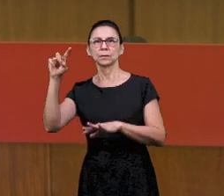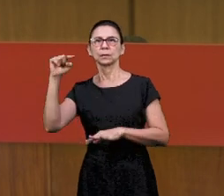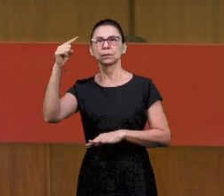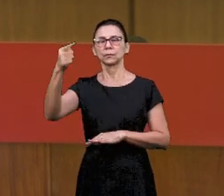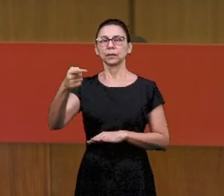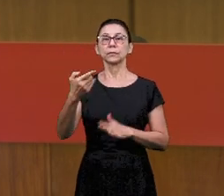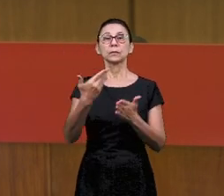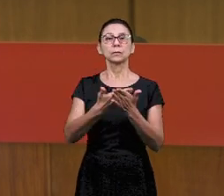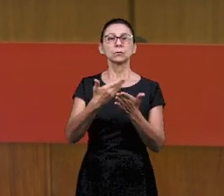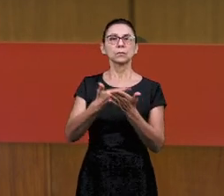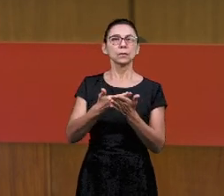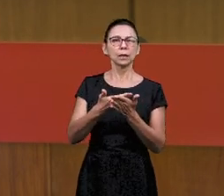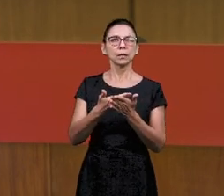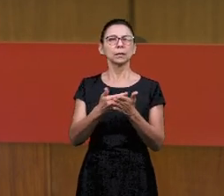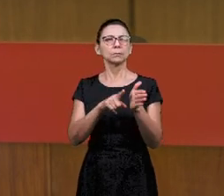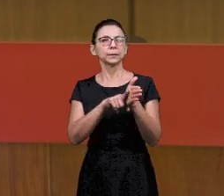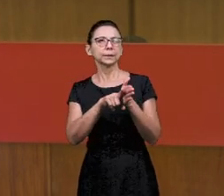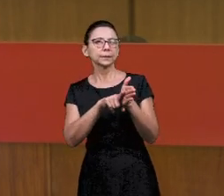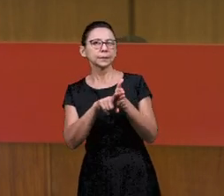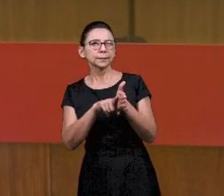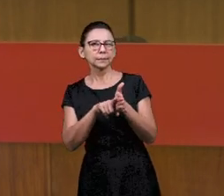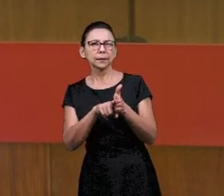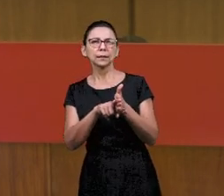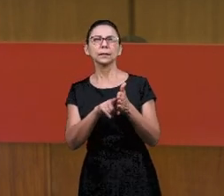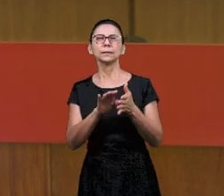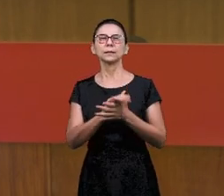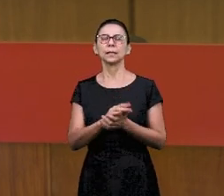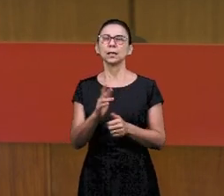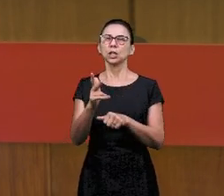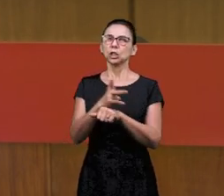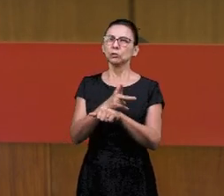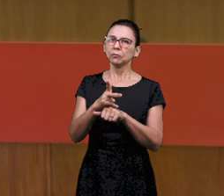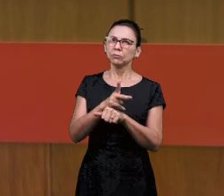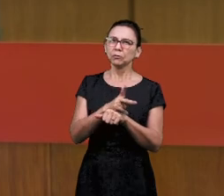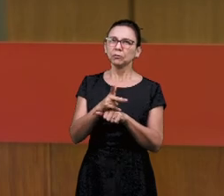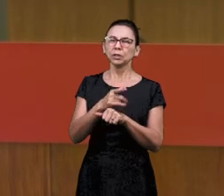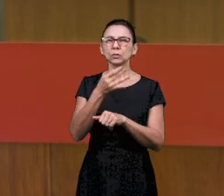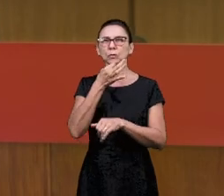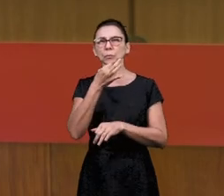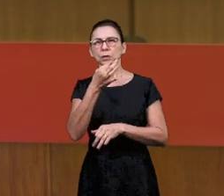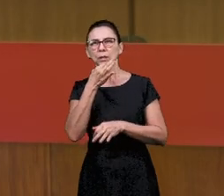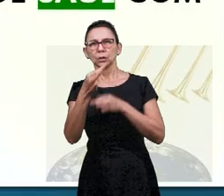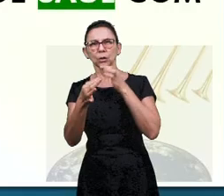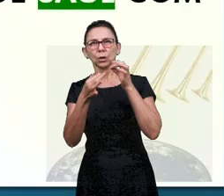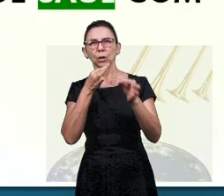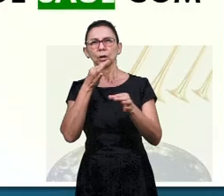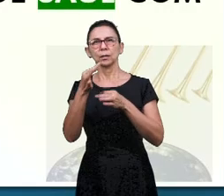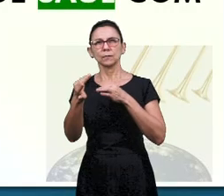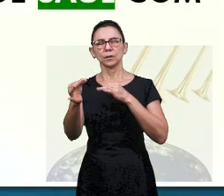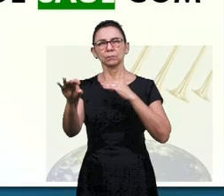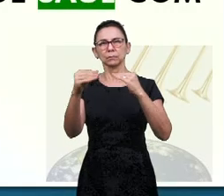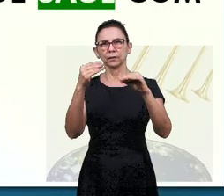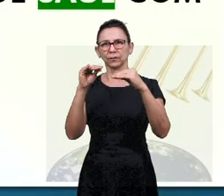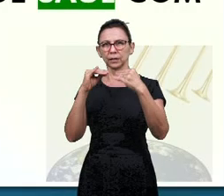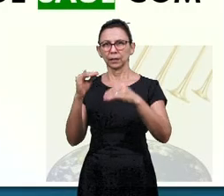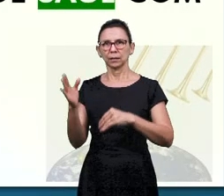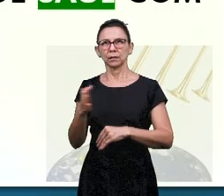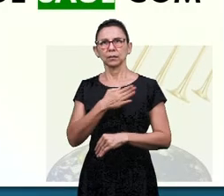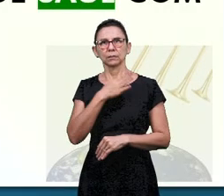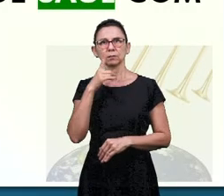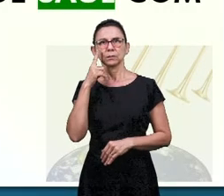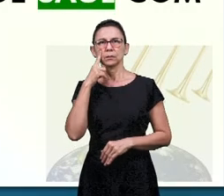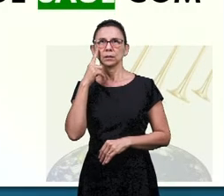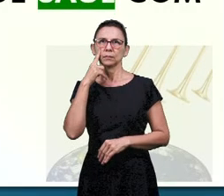étudier, préparer et nous envoyer les participations pour la prochaine semaine. Nous allons voir la question qui est faite ici, qui